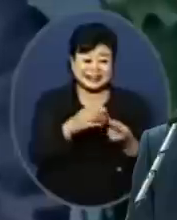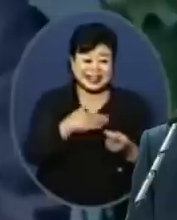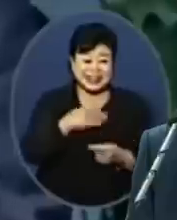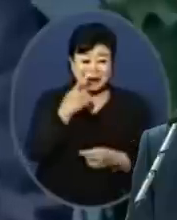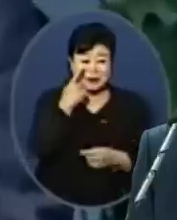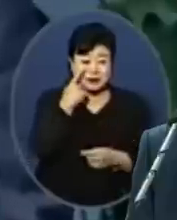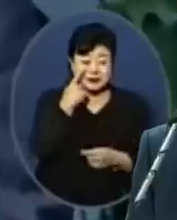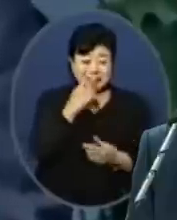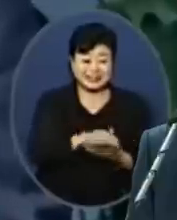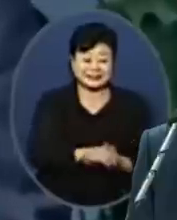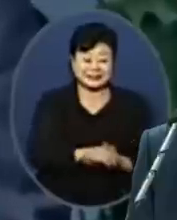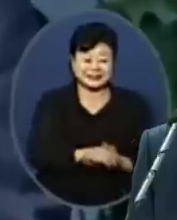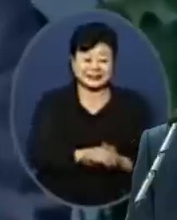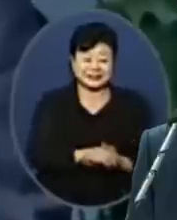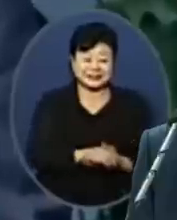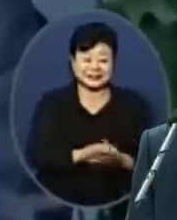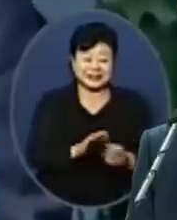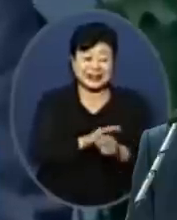알아보십시다.